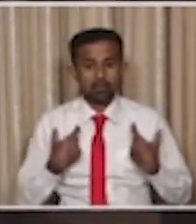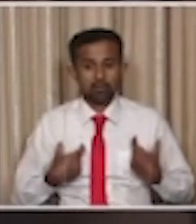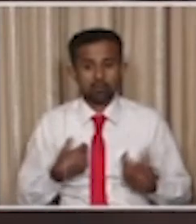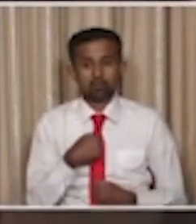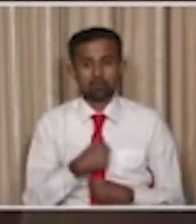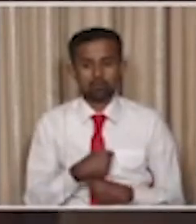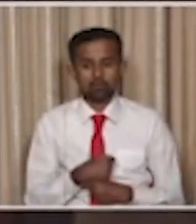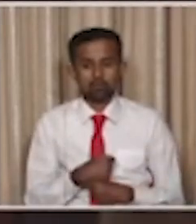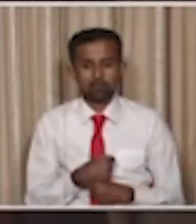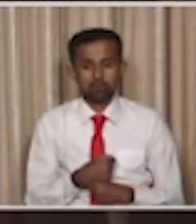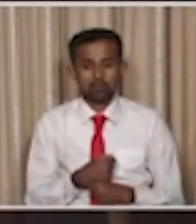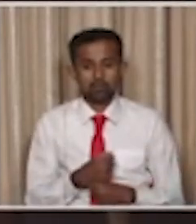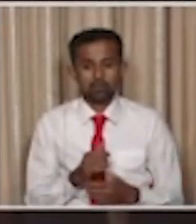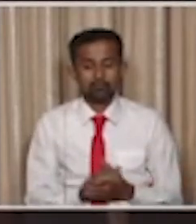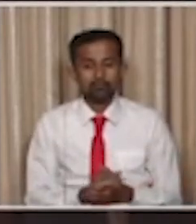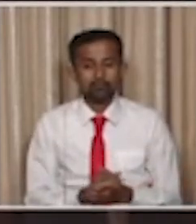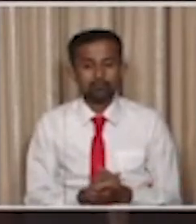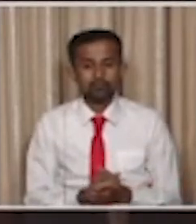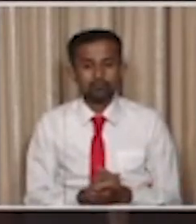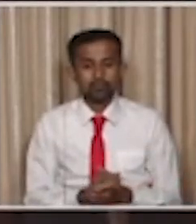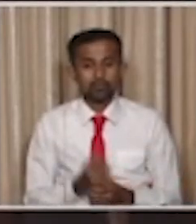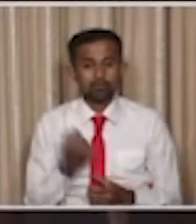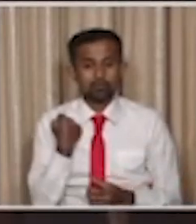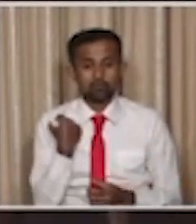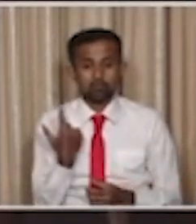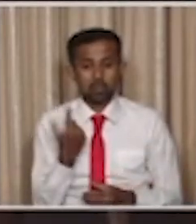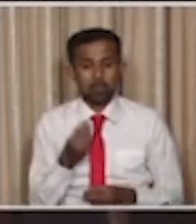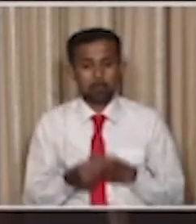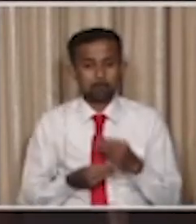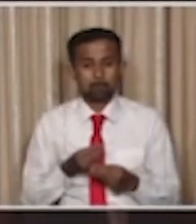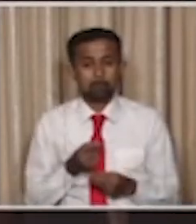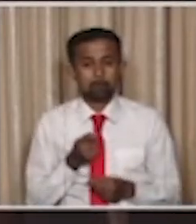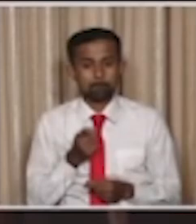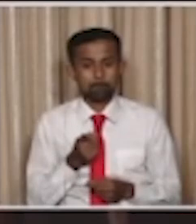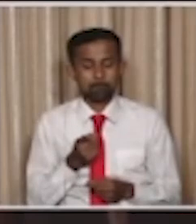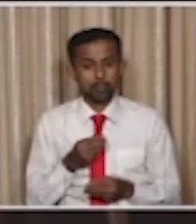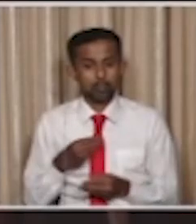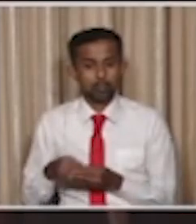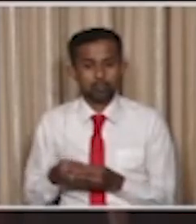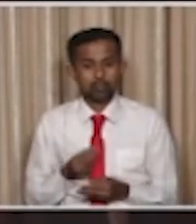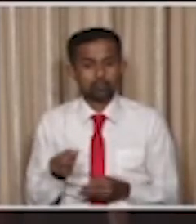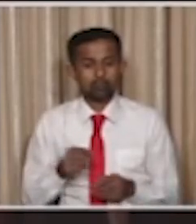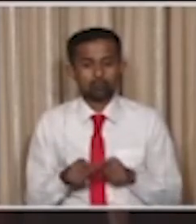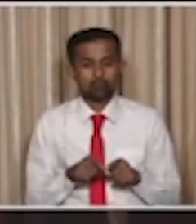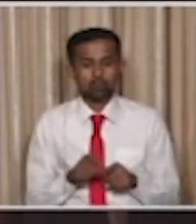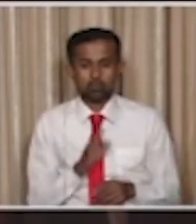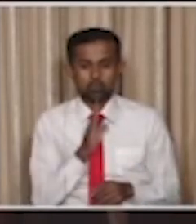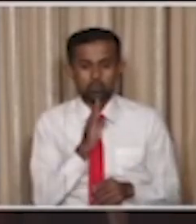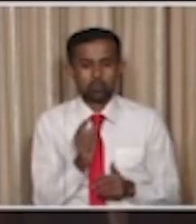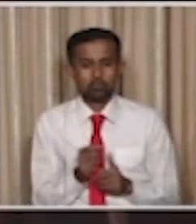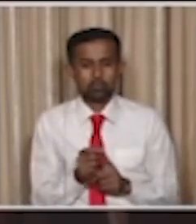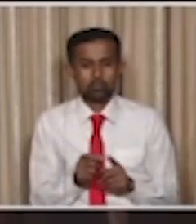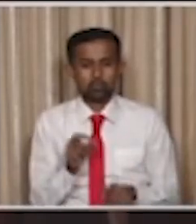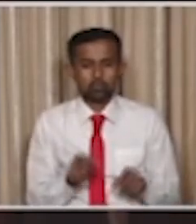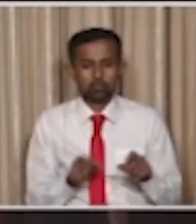ආණ්ඩුව විශේෂයෙන් ධනවත් ව්‍යාපාරික ප්‍රජාවකට සලකන ගමන් අහිංසක දුප්පත්